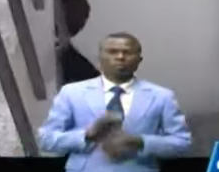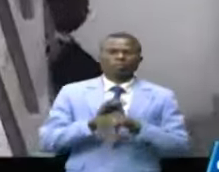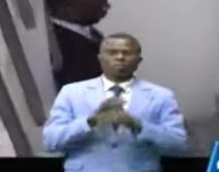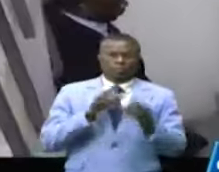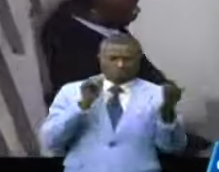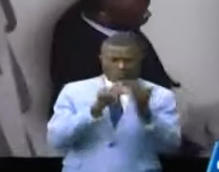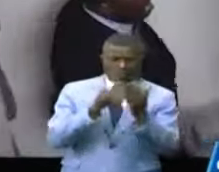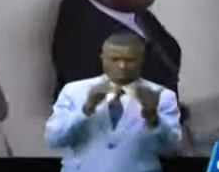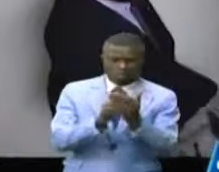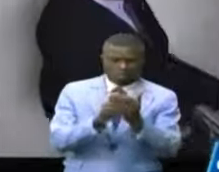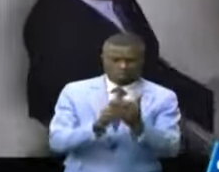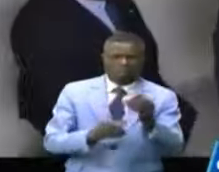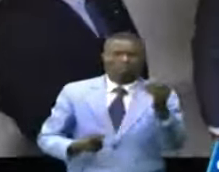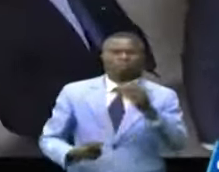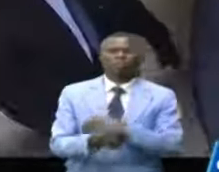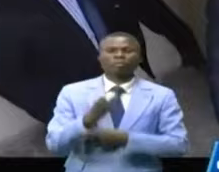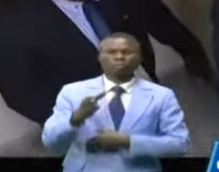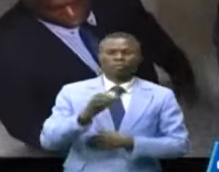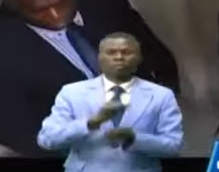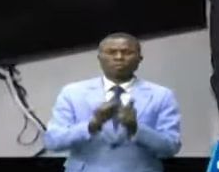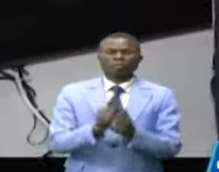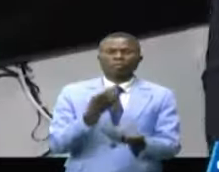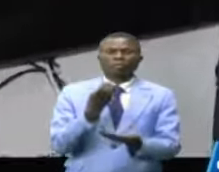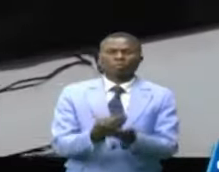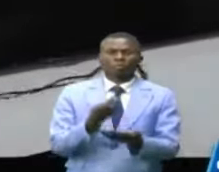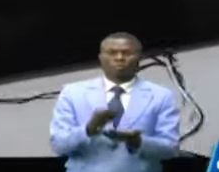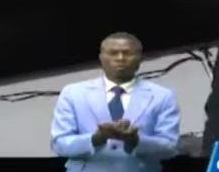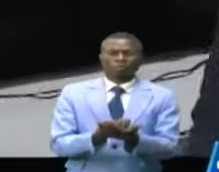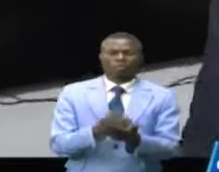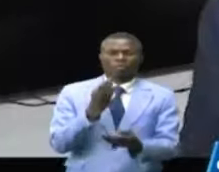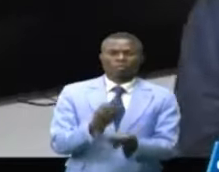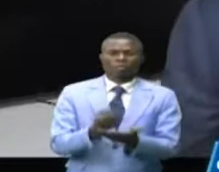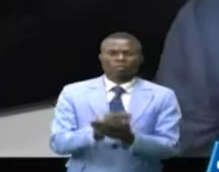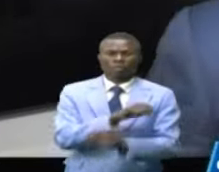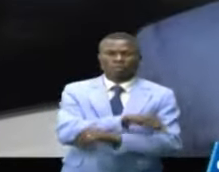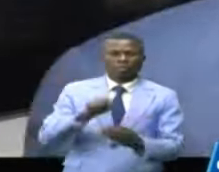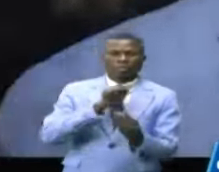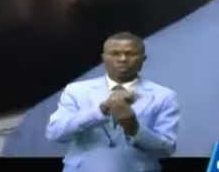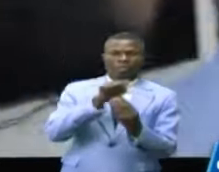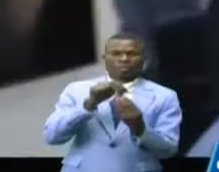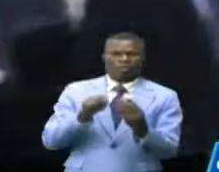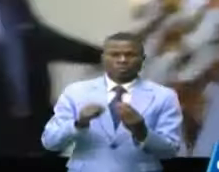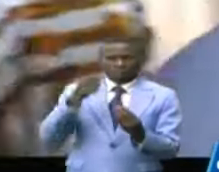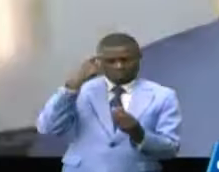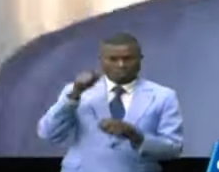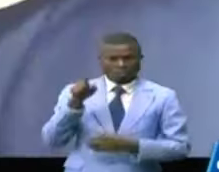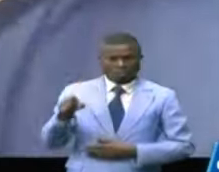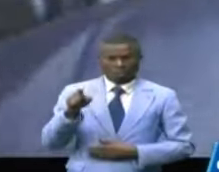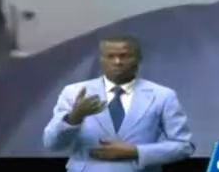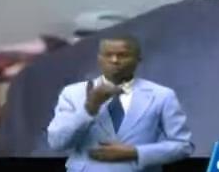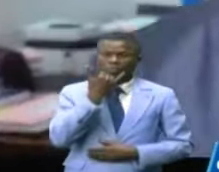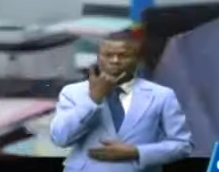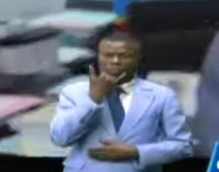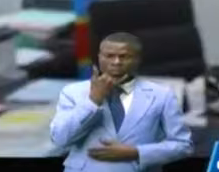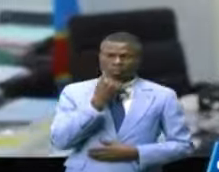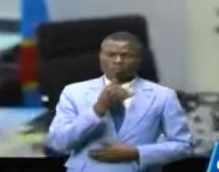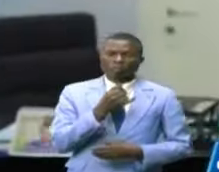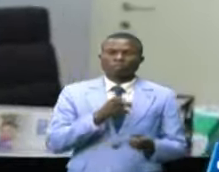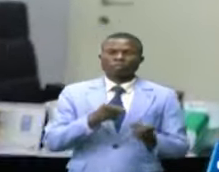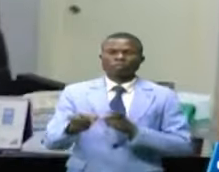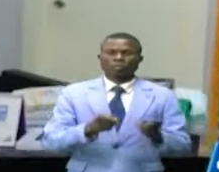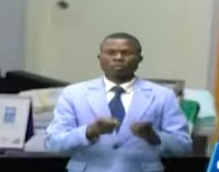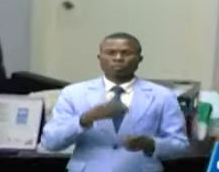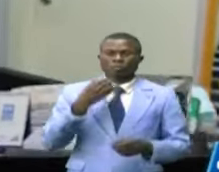contre lui devant la Chambre de discipline budgétaire et financière de la Cour des comptes pour des présumées fautes de gestion,